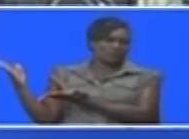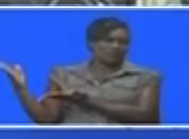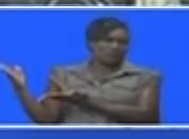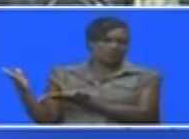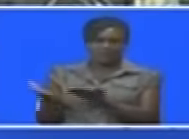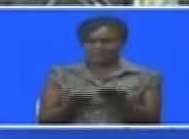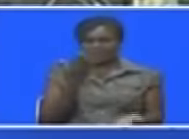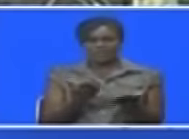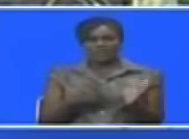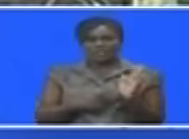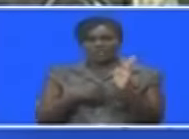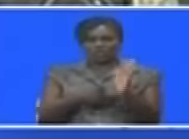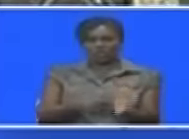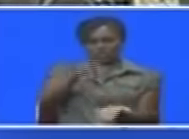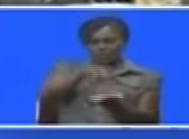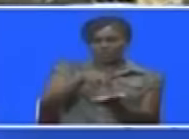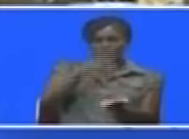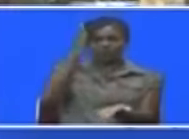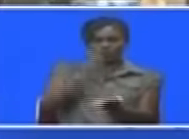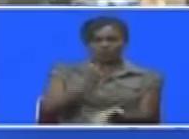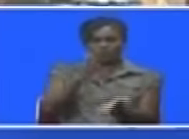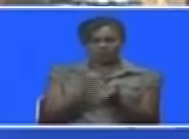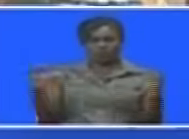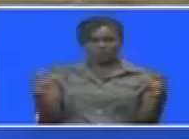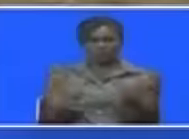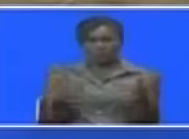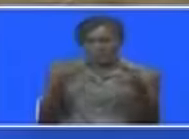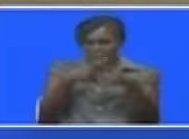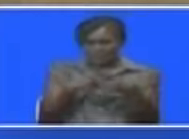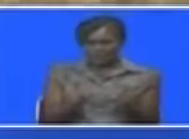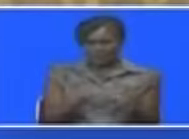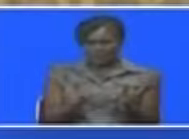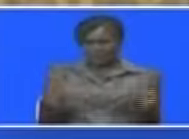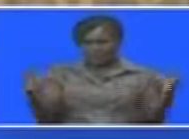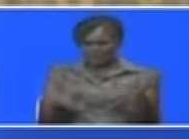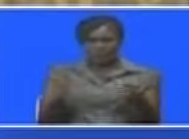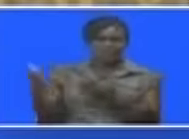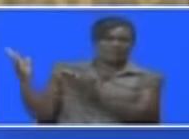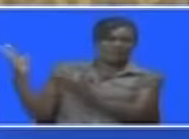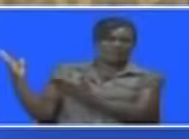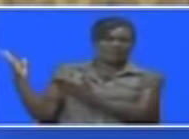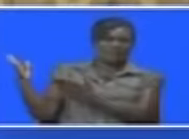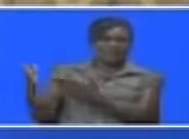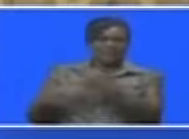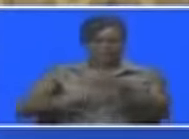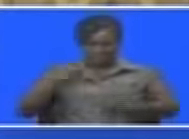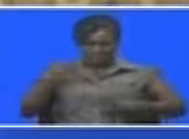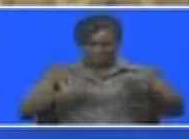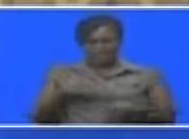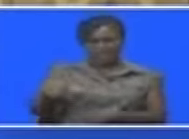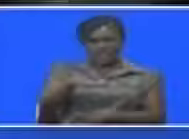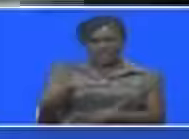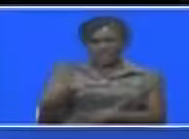ambayo pengine inaonyesha hali ya hali katika jamii. Hata hivyo, wenyeji wa hapa wanachangamkia mazingira haya